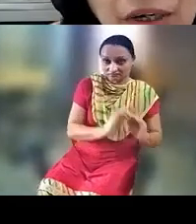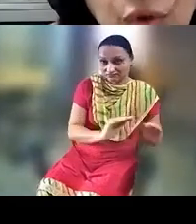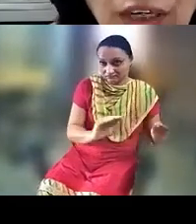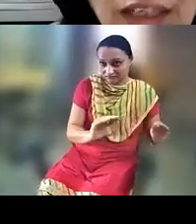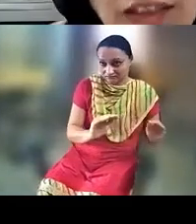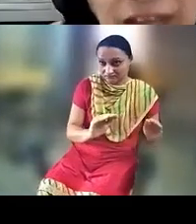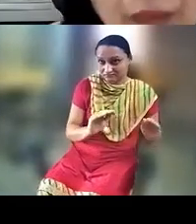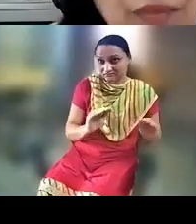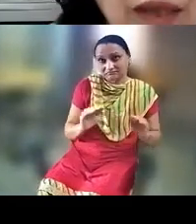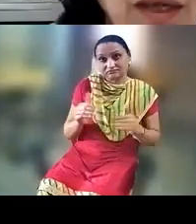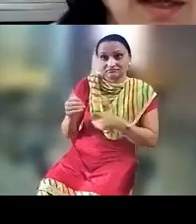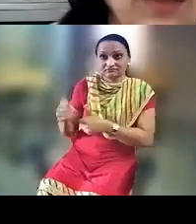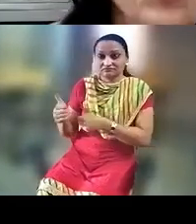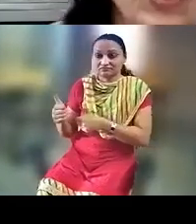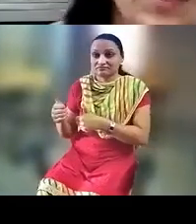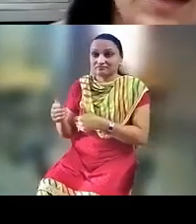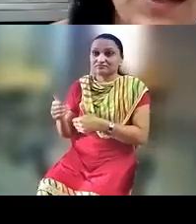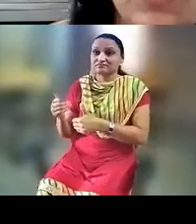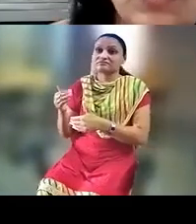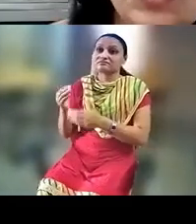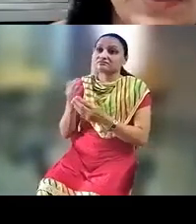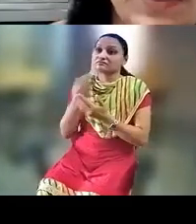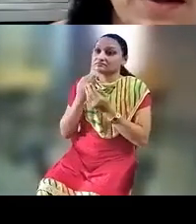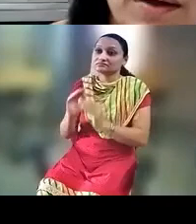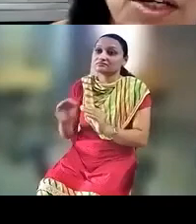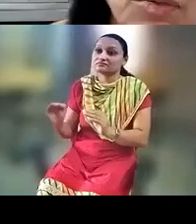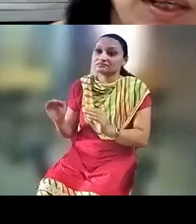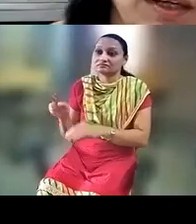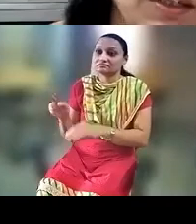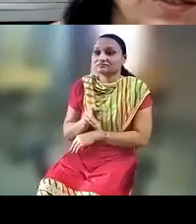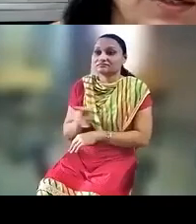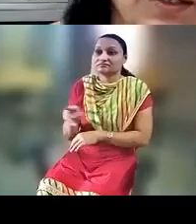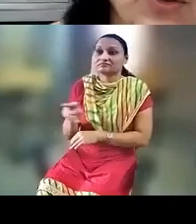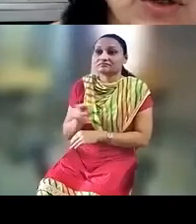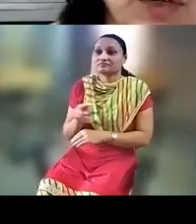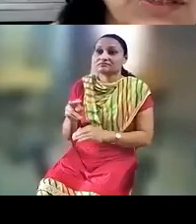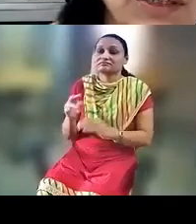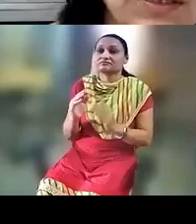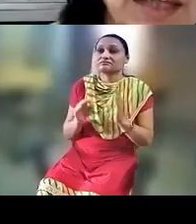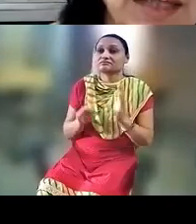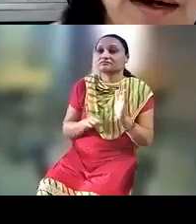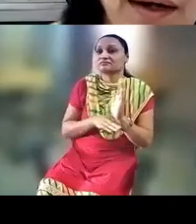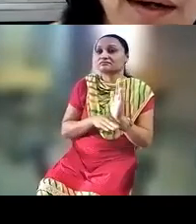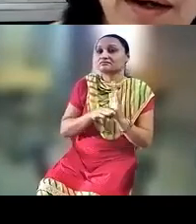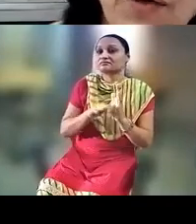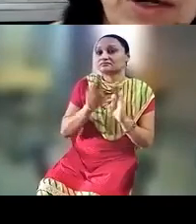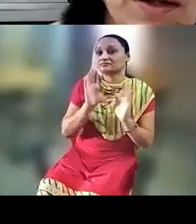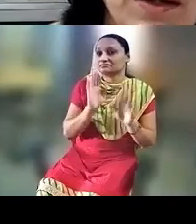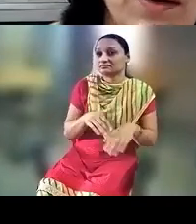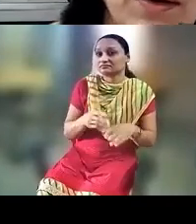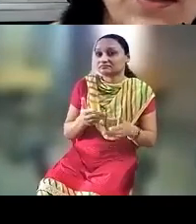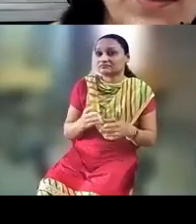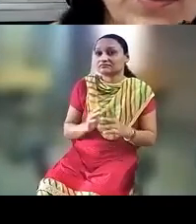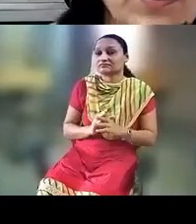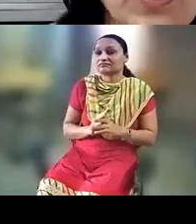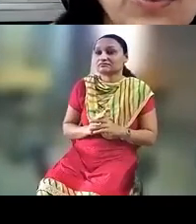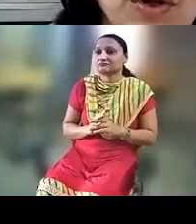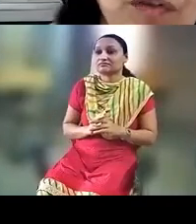जनरल बच्चों के लिए सेम ही है। इसमें कैटेगरीज में देखे जाते हैं, यूनिवर्सल, सेलेक्टेड और